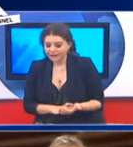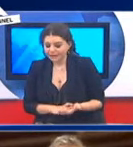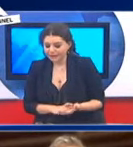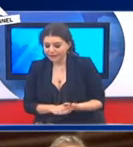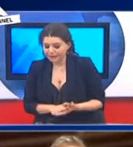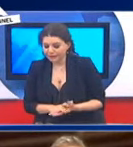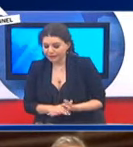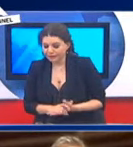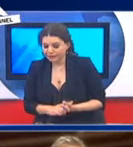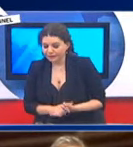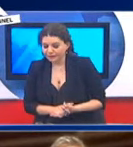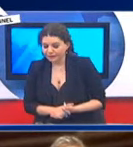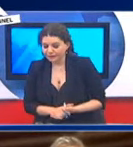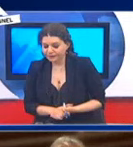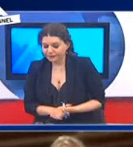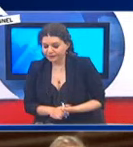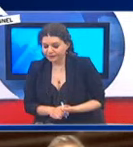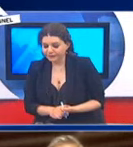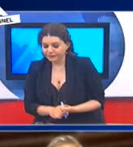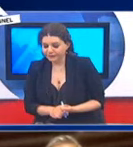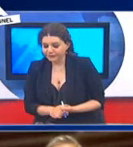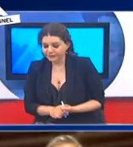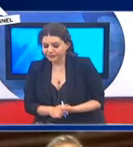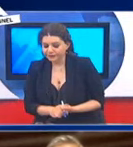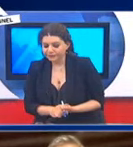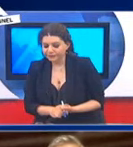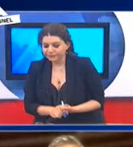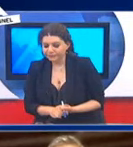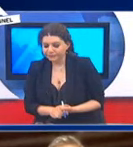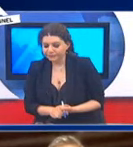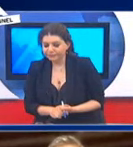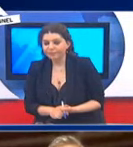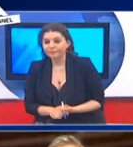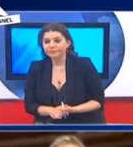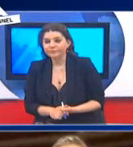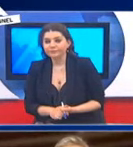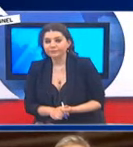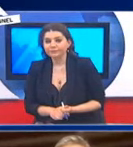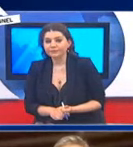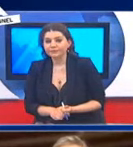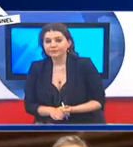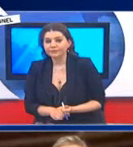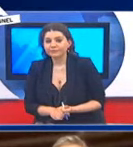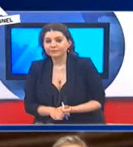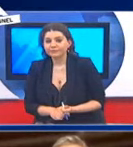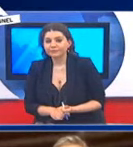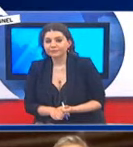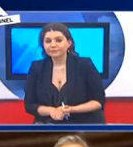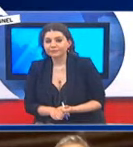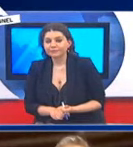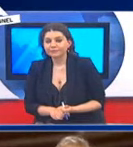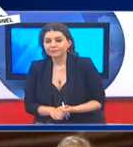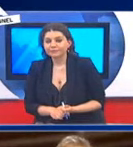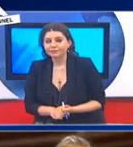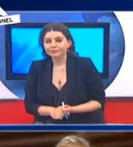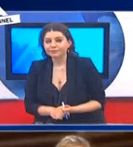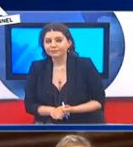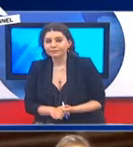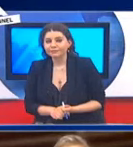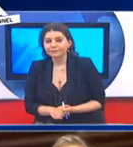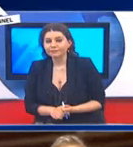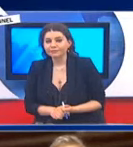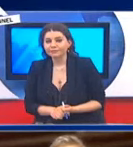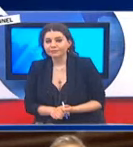διάφορων σχετικές ρυθμίσεις παραβιάζουν τα προσωπικά δεδομένα των μαθητών που μπορεί να μην θέλουν να πούνε αν είναι χριστιανοί ορθόδοξοι,